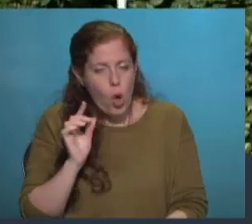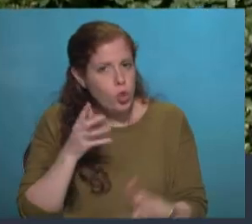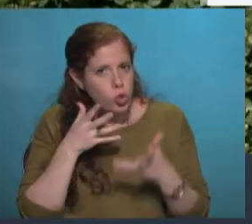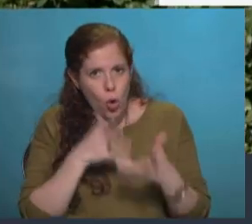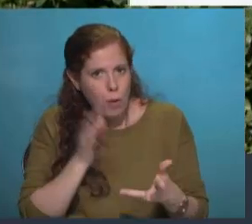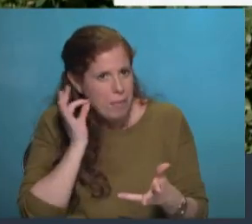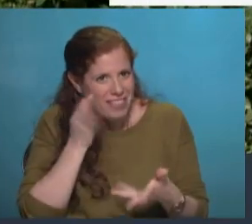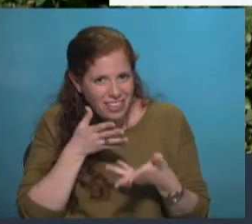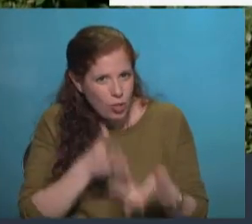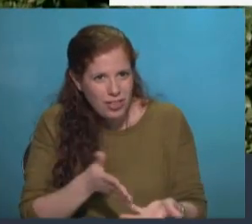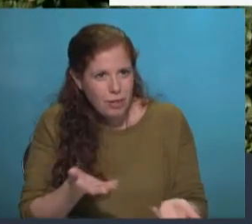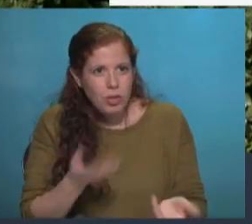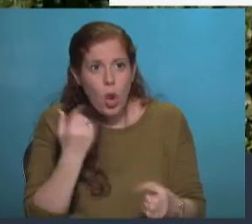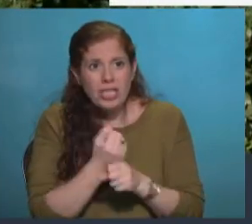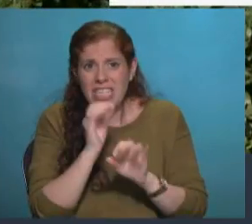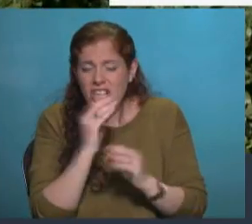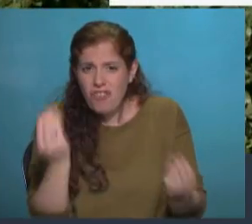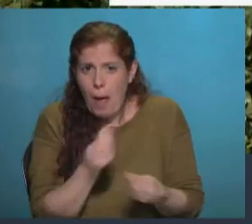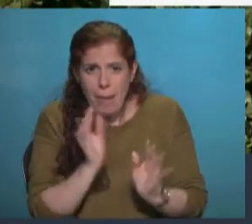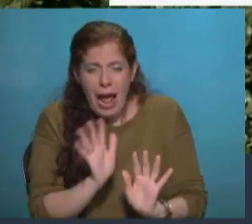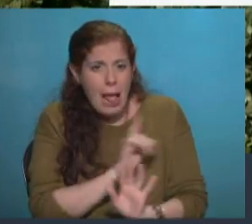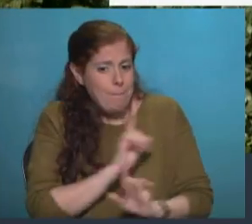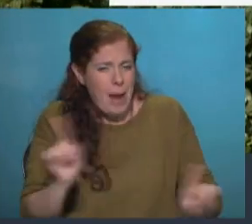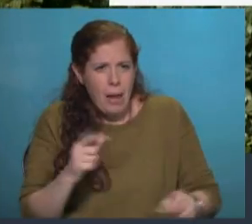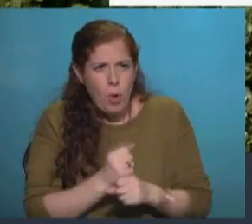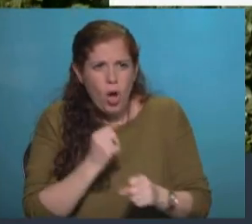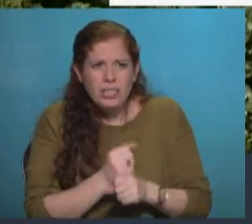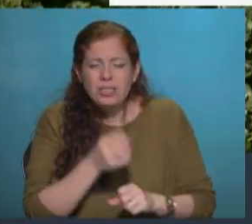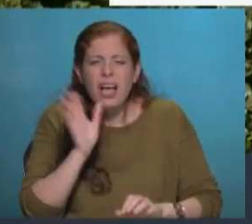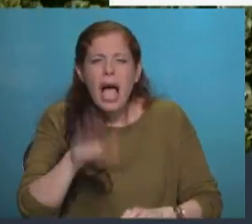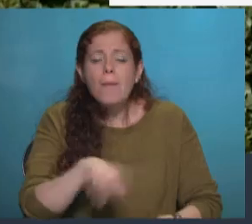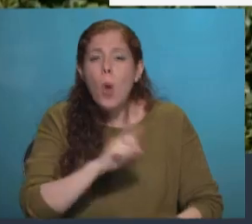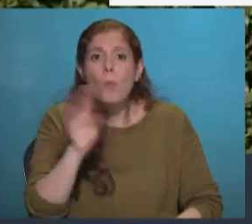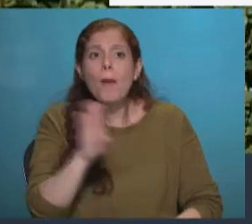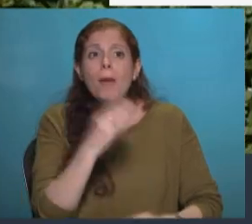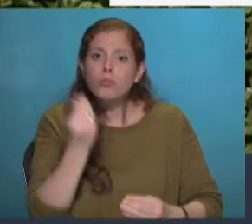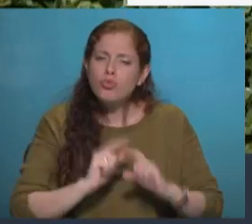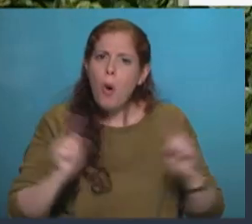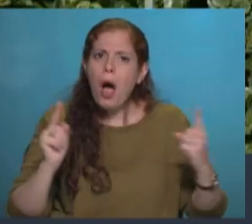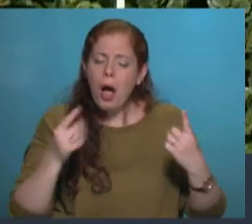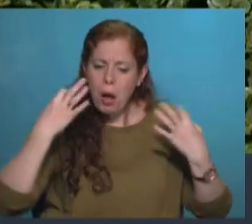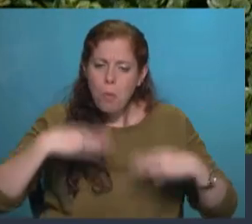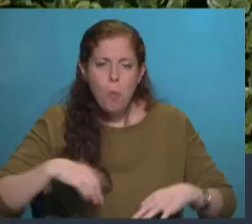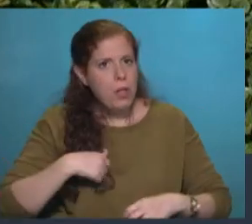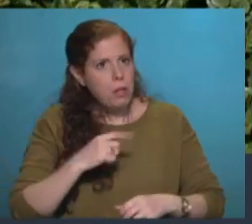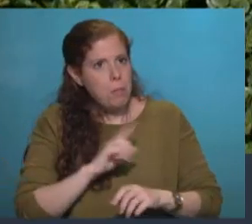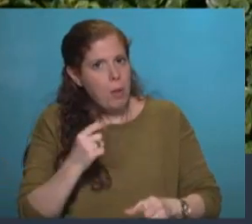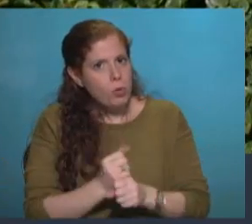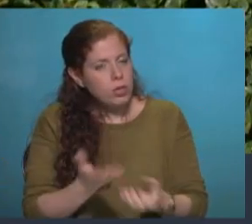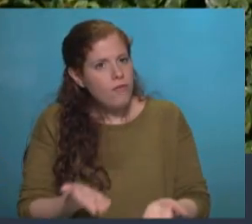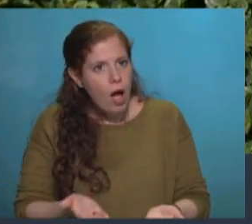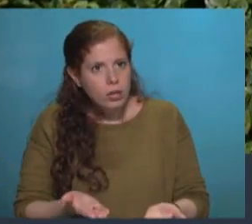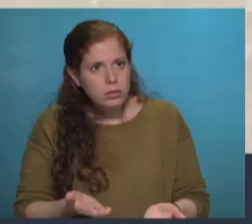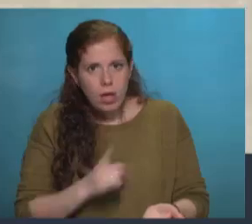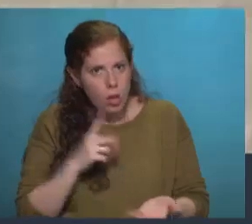לא עשיתי דברים כאלה, ובחיים אני לא אעשה, עזוב, אם זה לא היה ביבי. מישהו אחר מכובד, אני לא הייתי בחיים עושה דבר כזה, אני לא